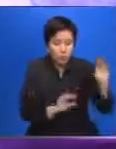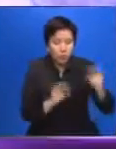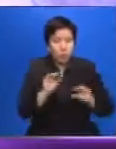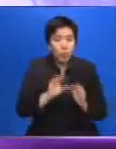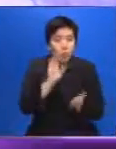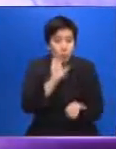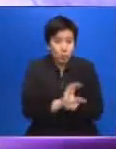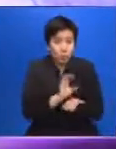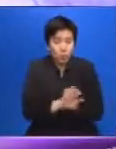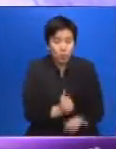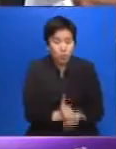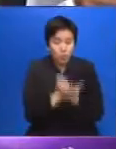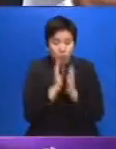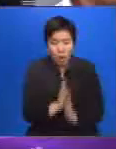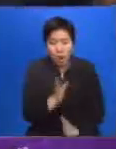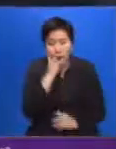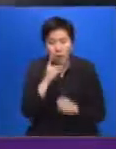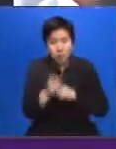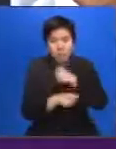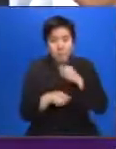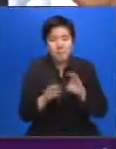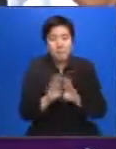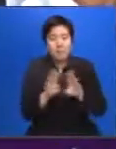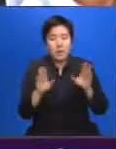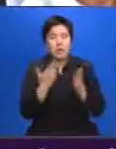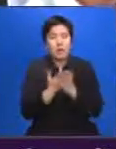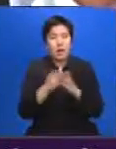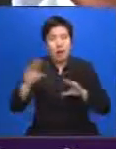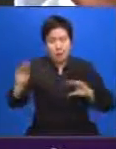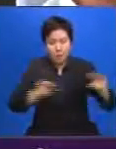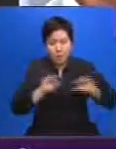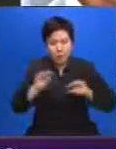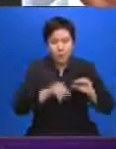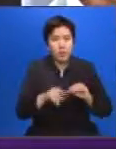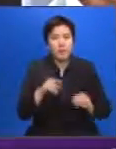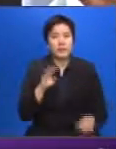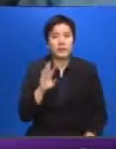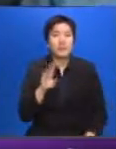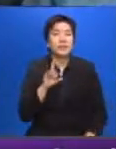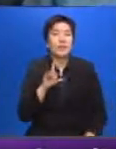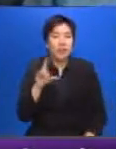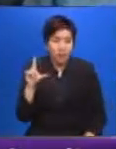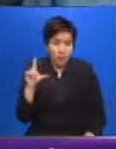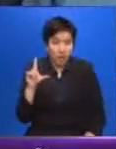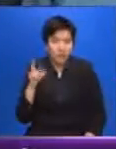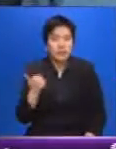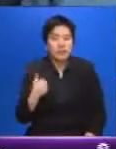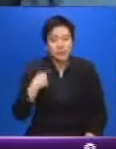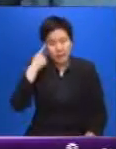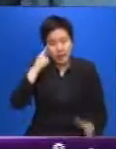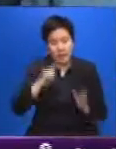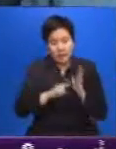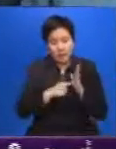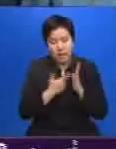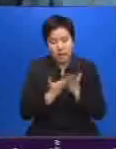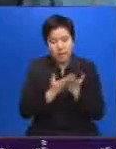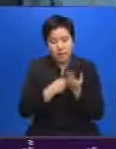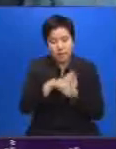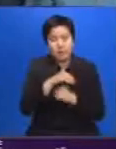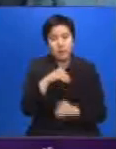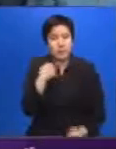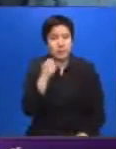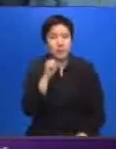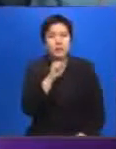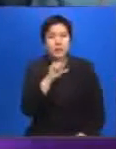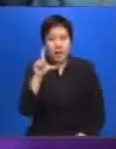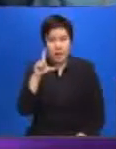ช่วยเหลือชาวนาโดยหลังจากเปิดได้ไม่นานมีเงินเข้ามาในกองทุนกว่า4ล้านบาทคาดว่าวันแรกจะมีรายได้10ล้านบ